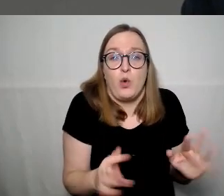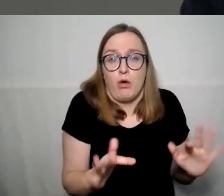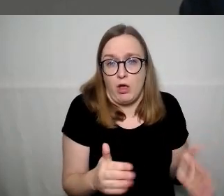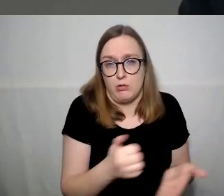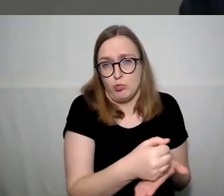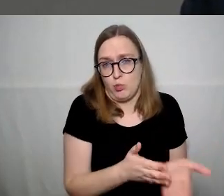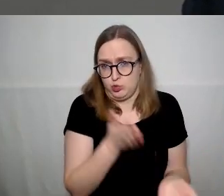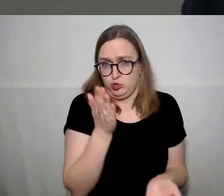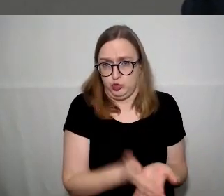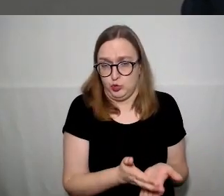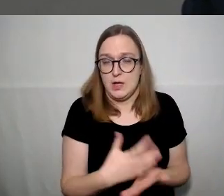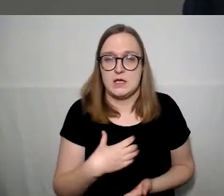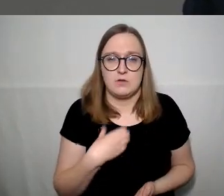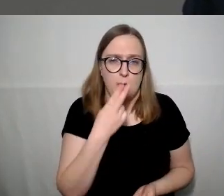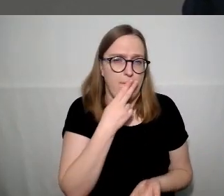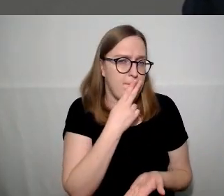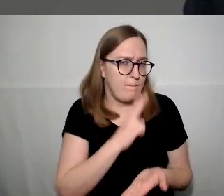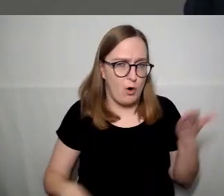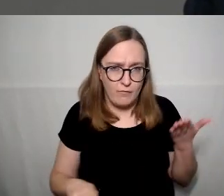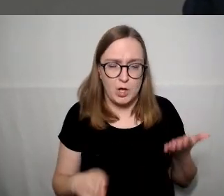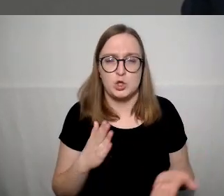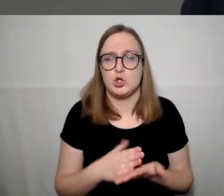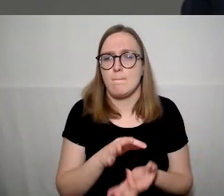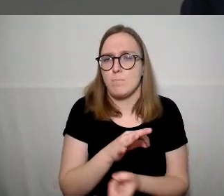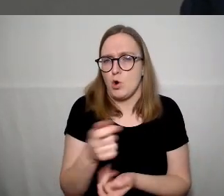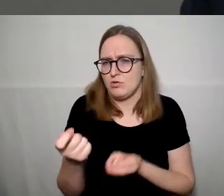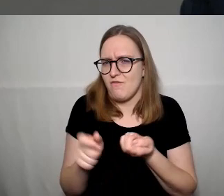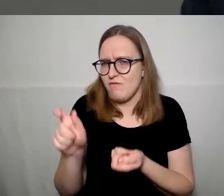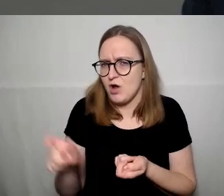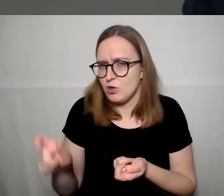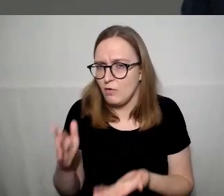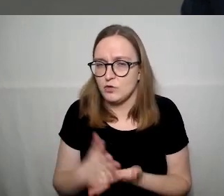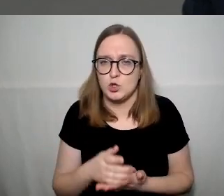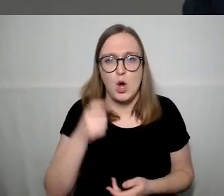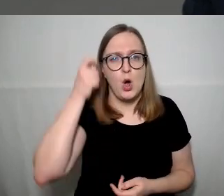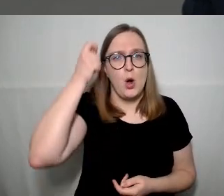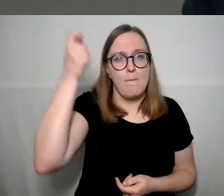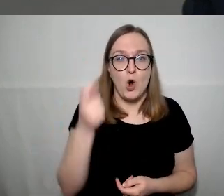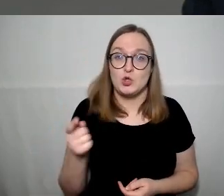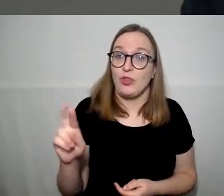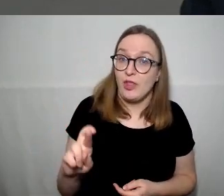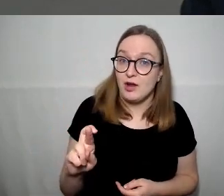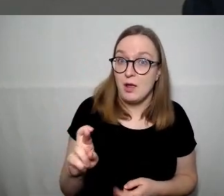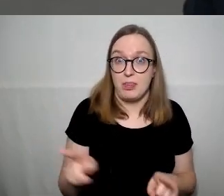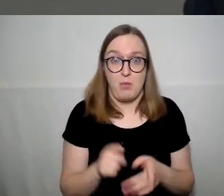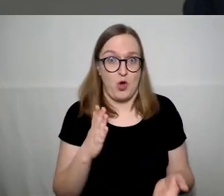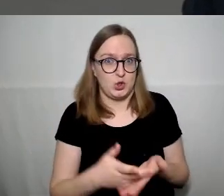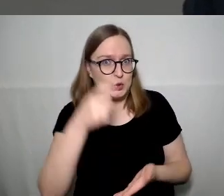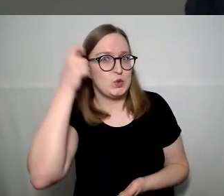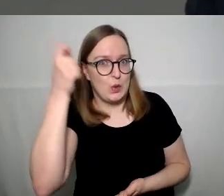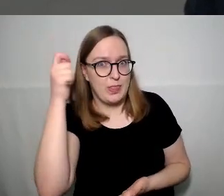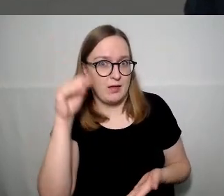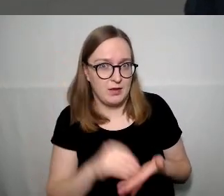Svarbiausia profesionalumas, turime ir projektų vadovų, turim ir mokslų daktarą, ir studentą, tai tikrai atliepia